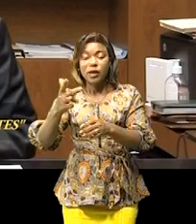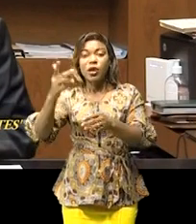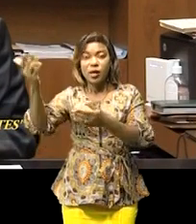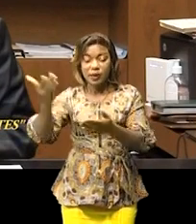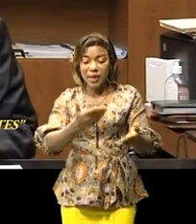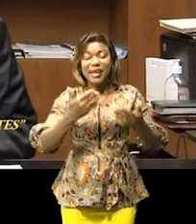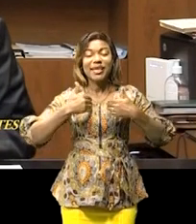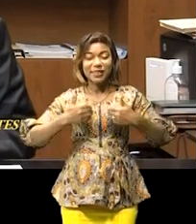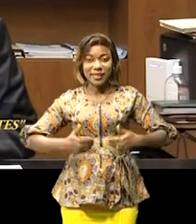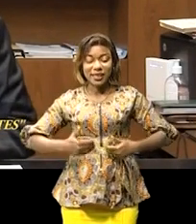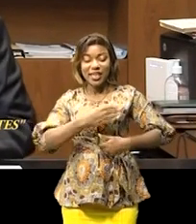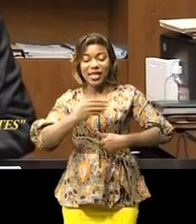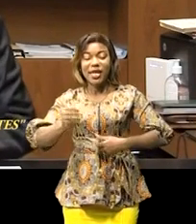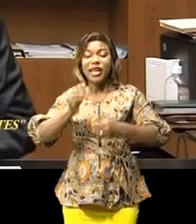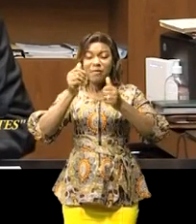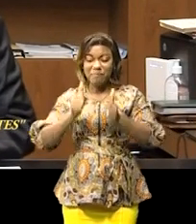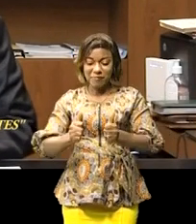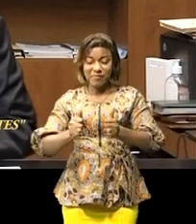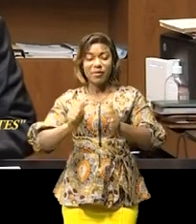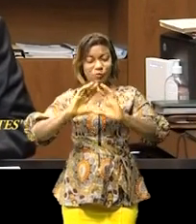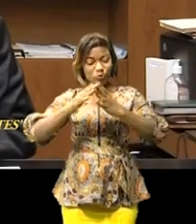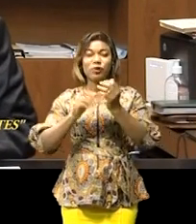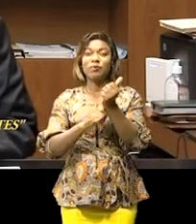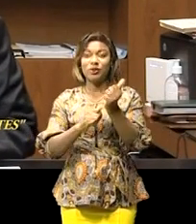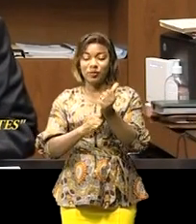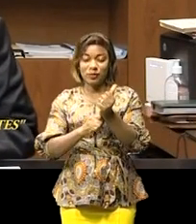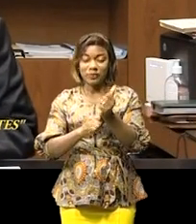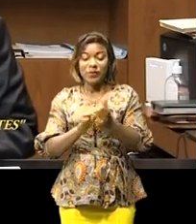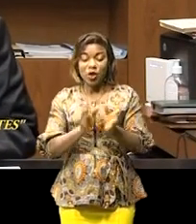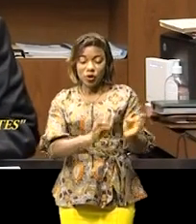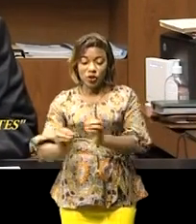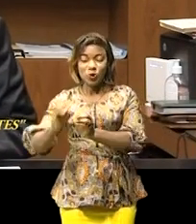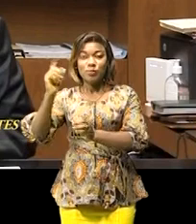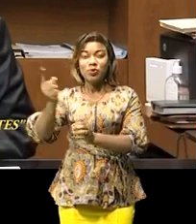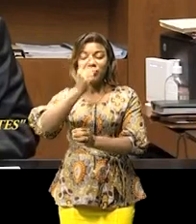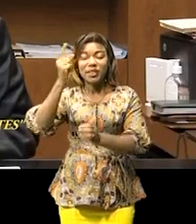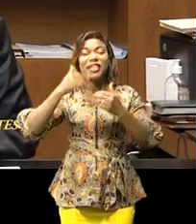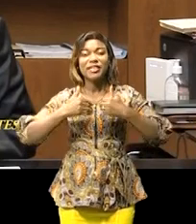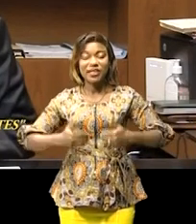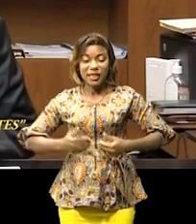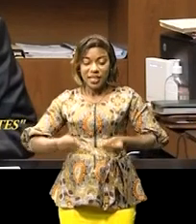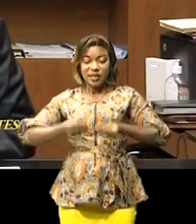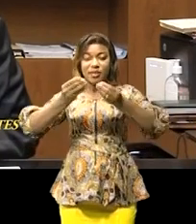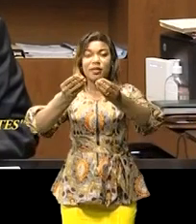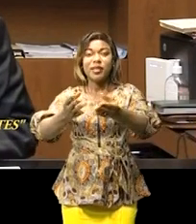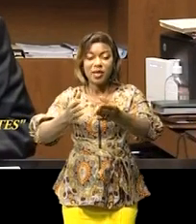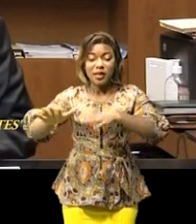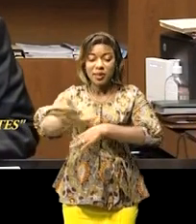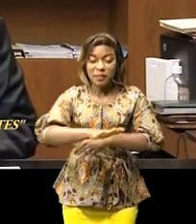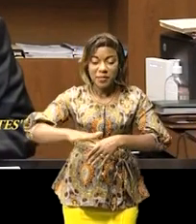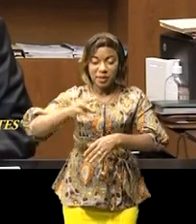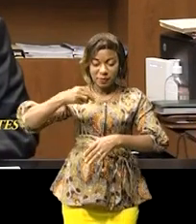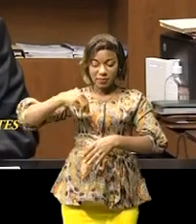la santé et le bien-être. L'Organisation mondiale de la santé a mis à la disposition des pays membres